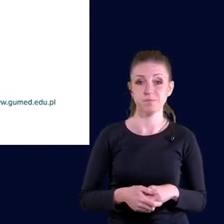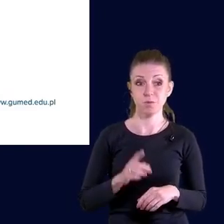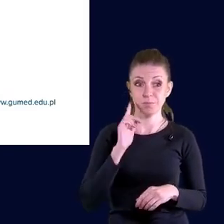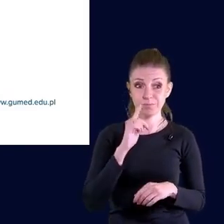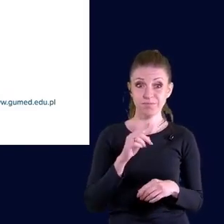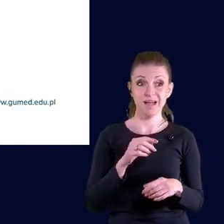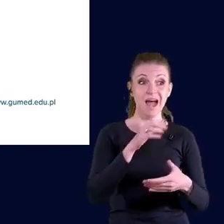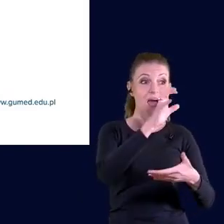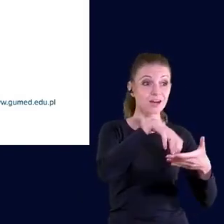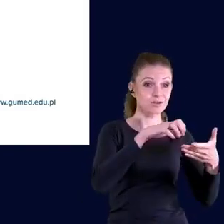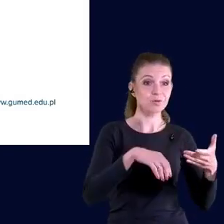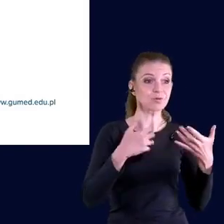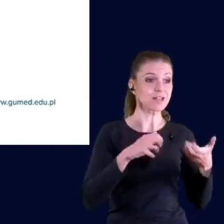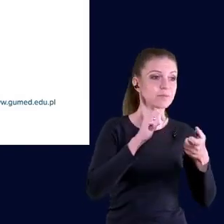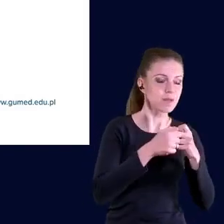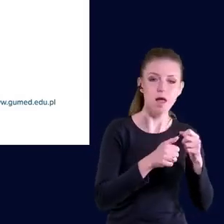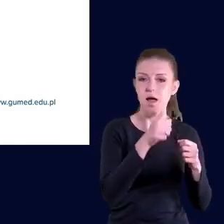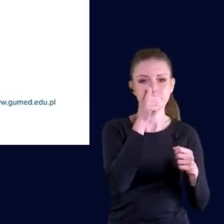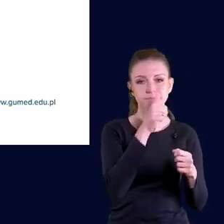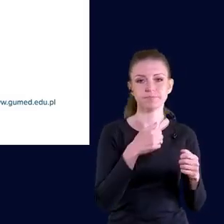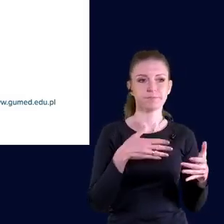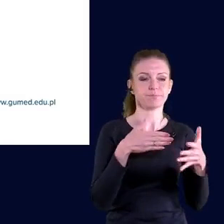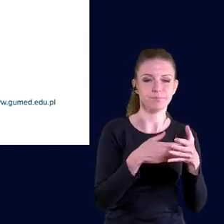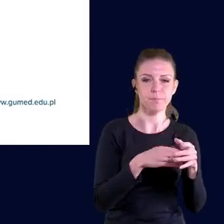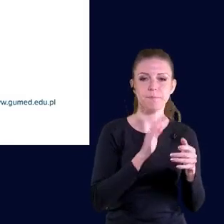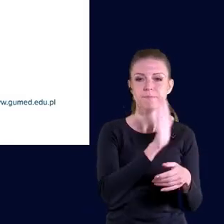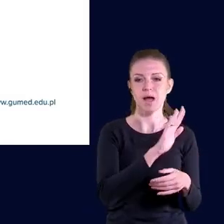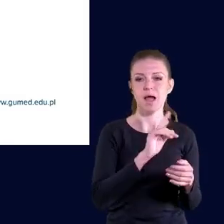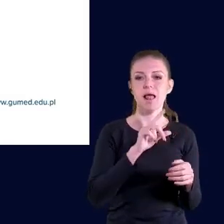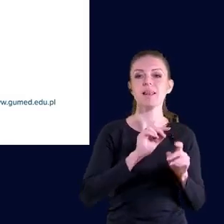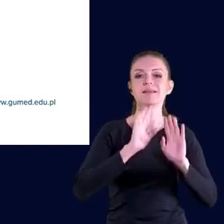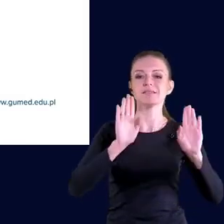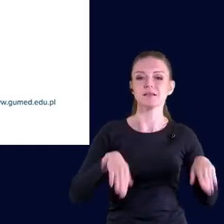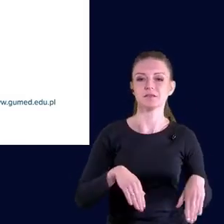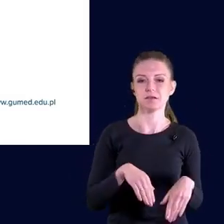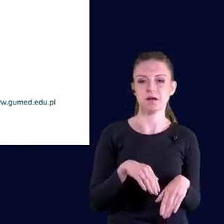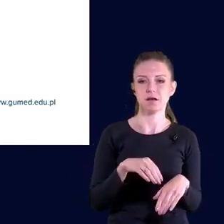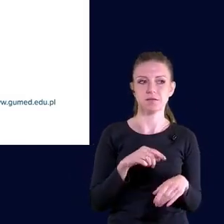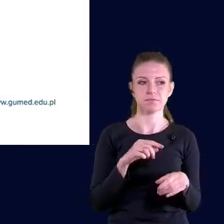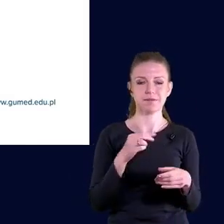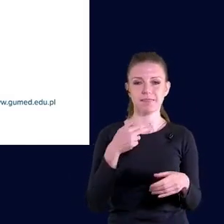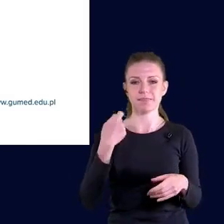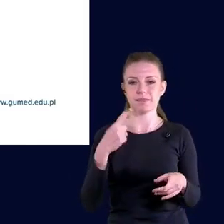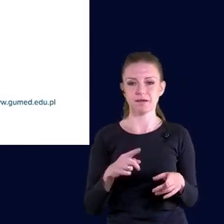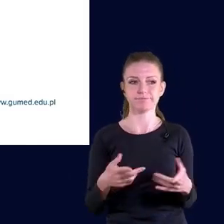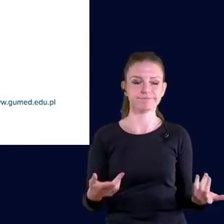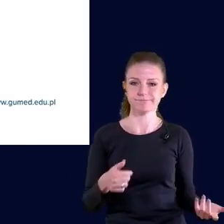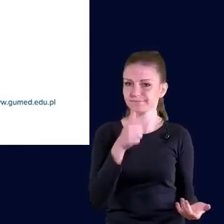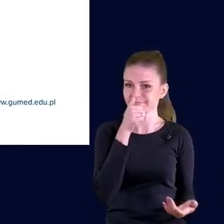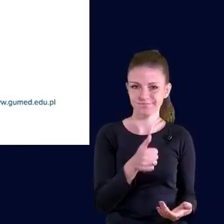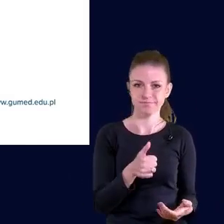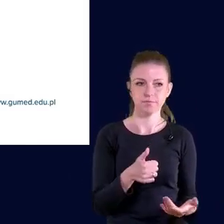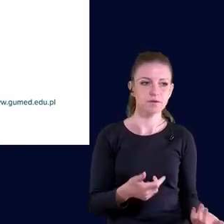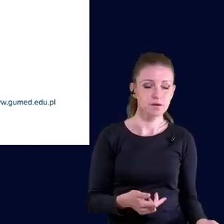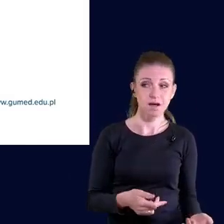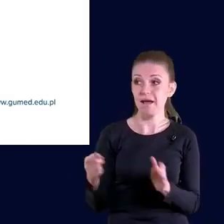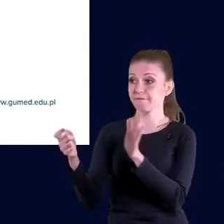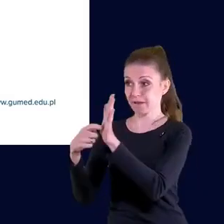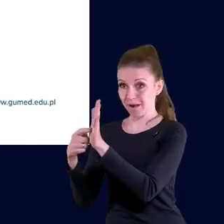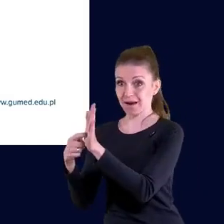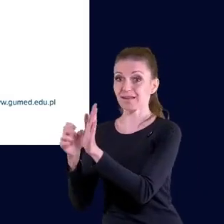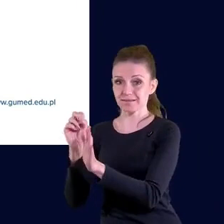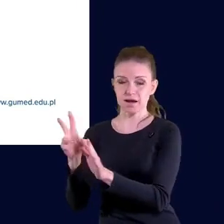artykułów No i automatycznie to automatycznie tworzy Duże części mogła nie mogła spełnić nie mogła przejść przez